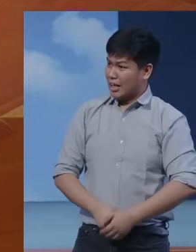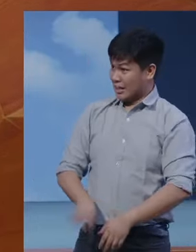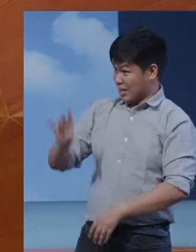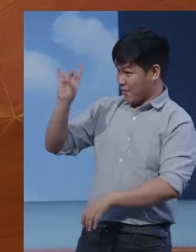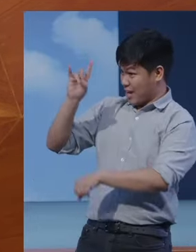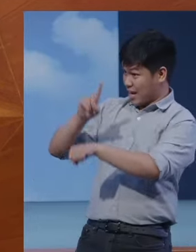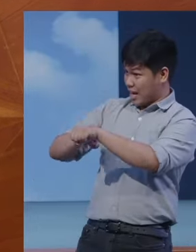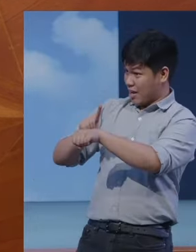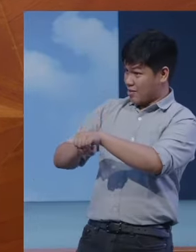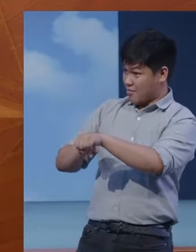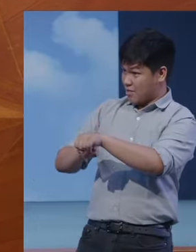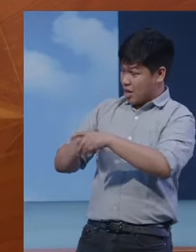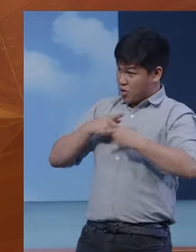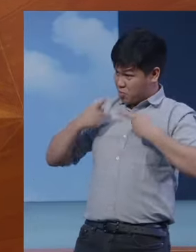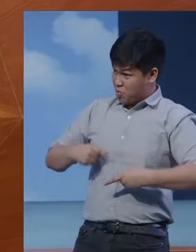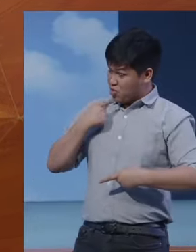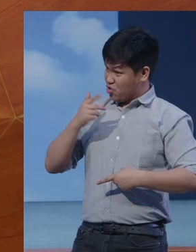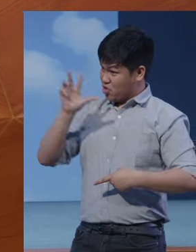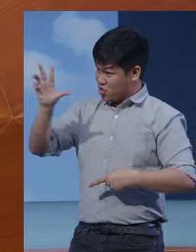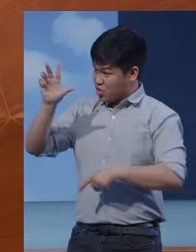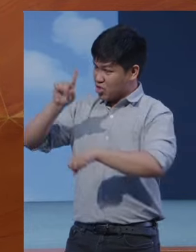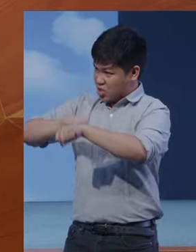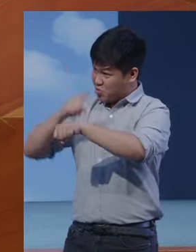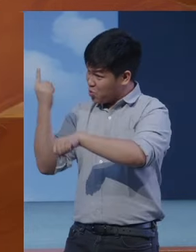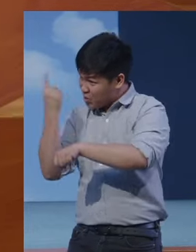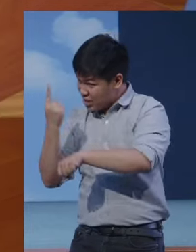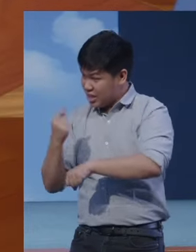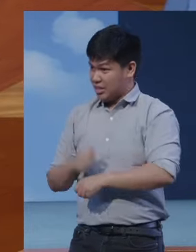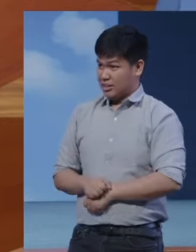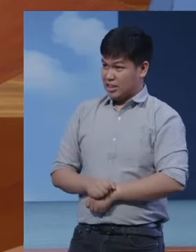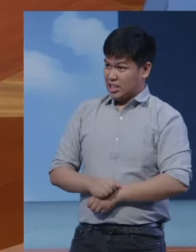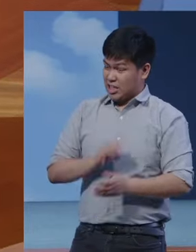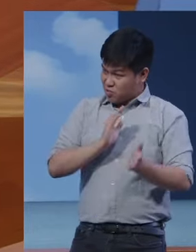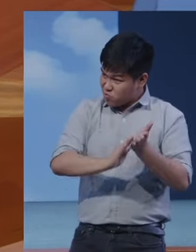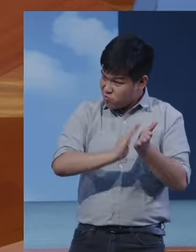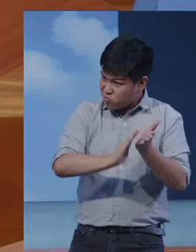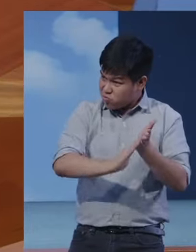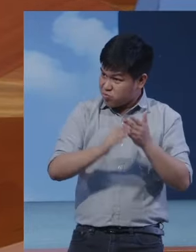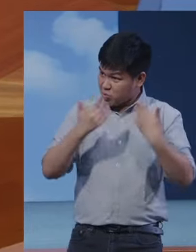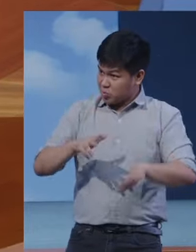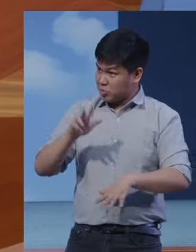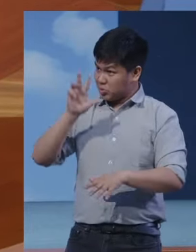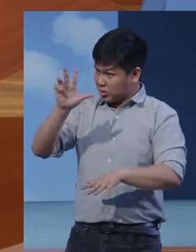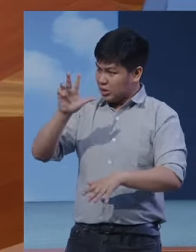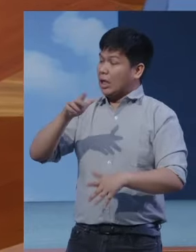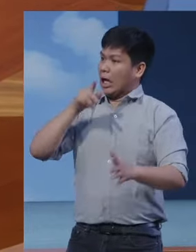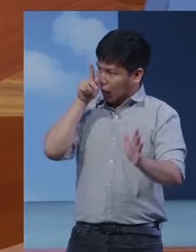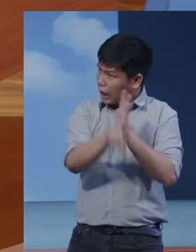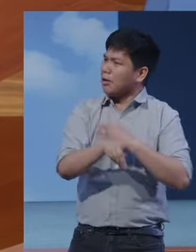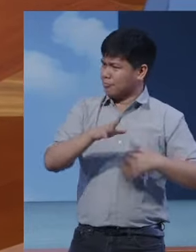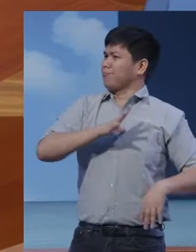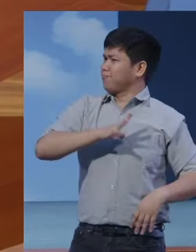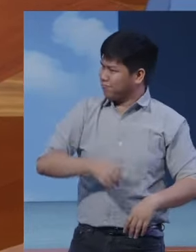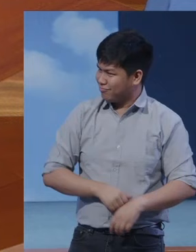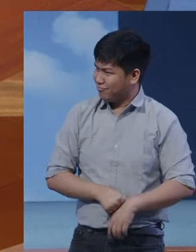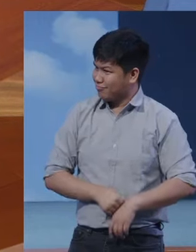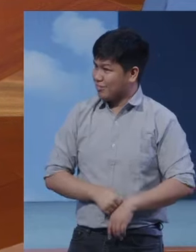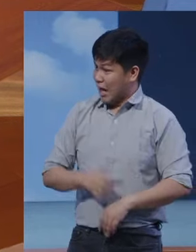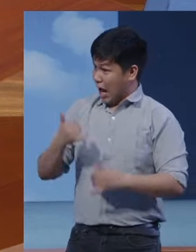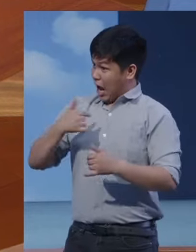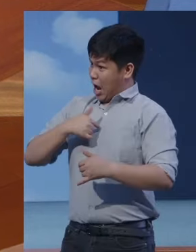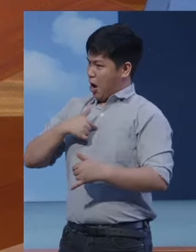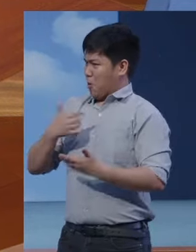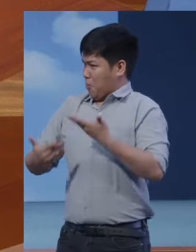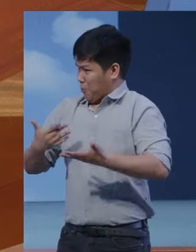mga rabay three times lang pwede k magpatawad t's yung ikaapat pwede mo n patayin no e dinoble ni Peter